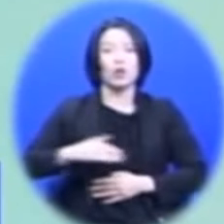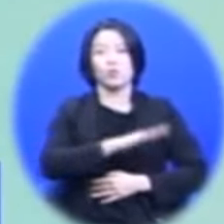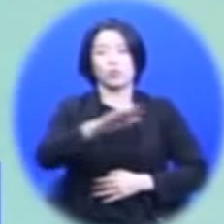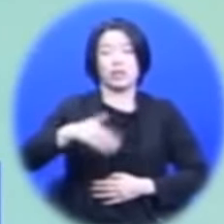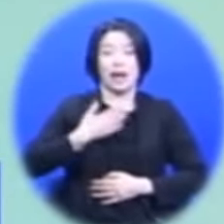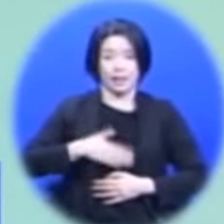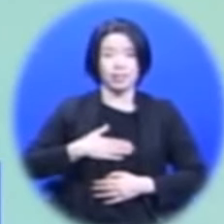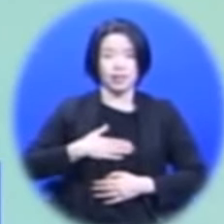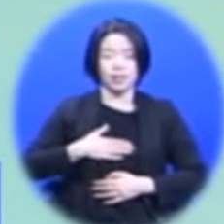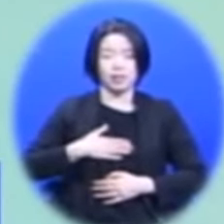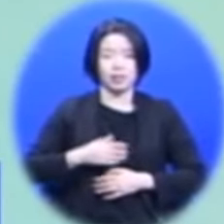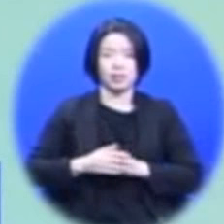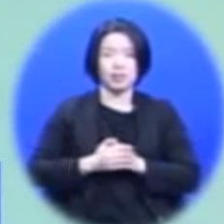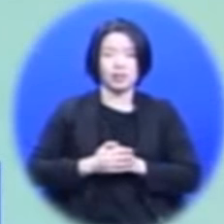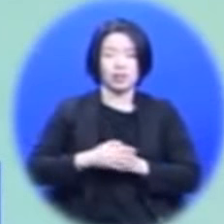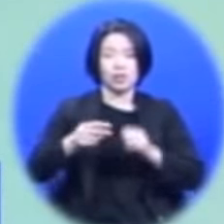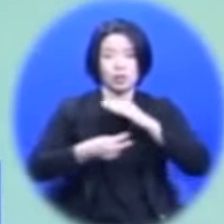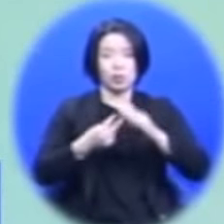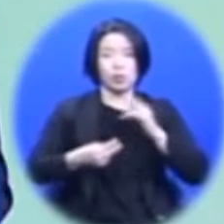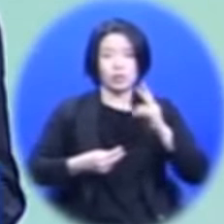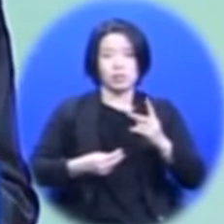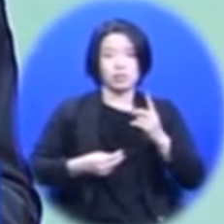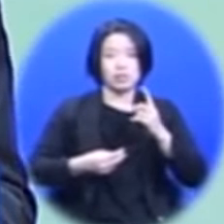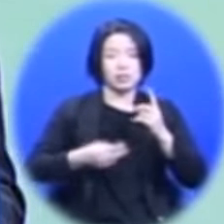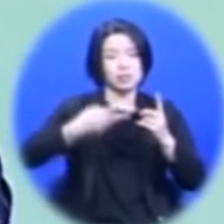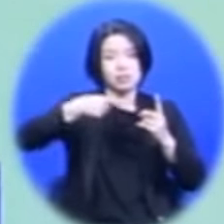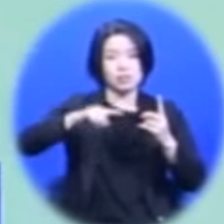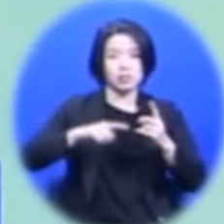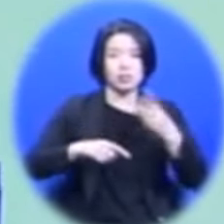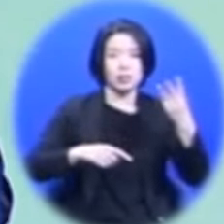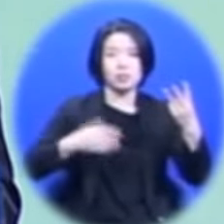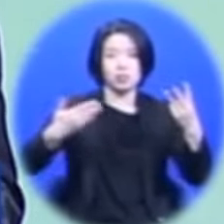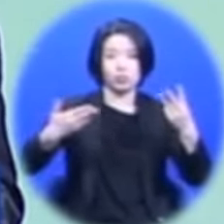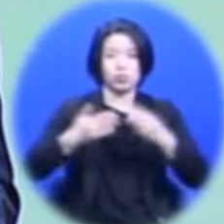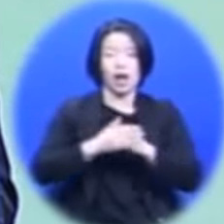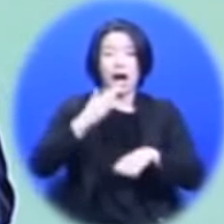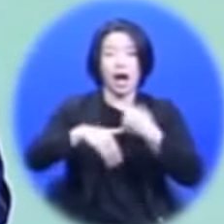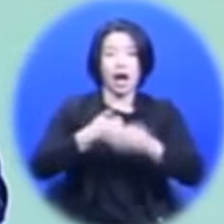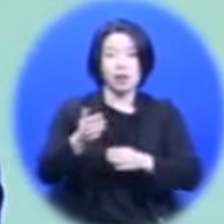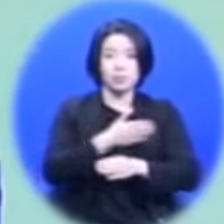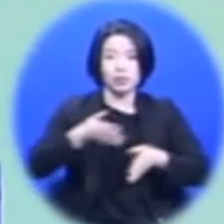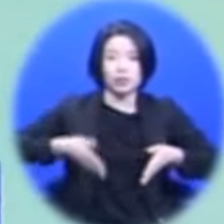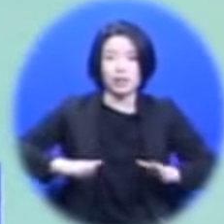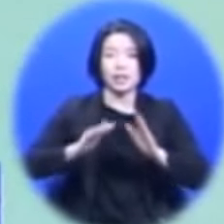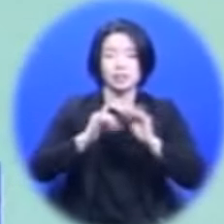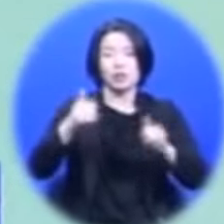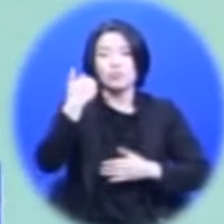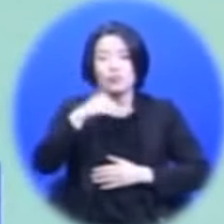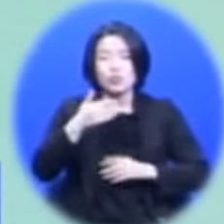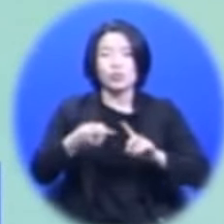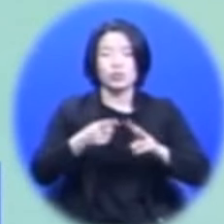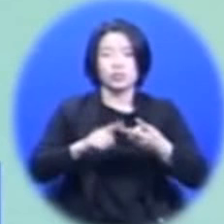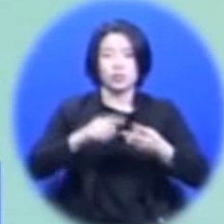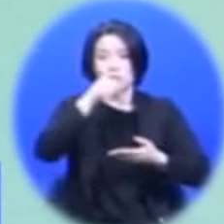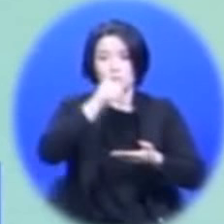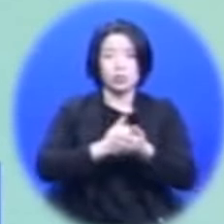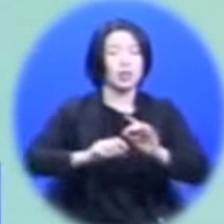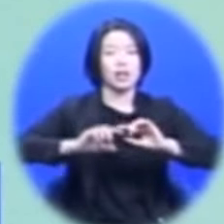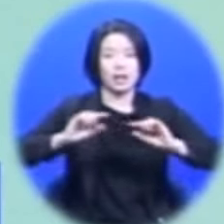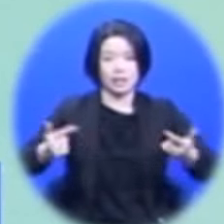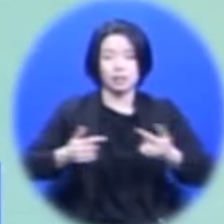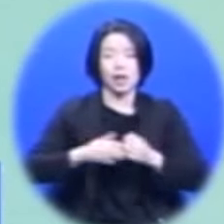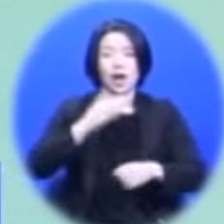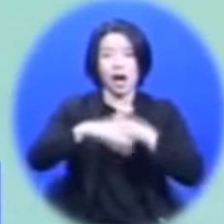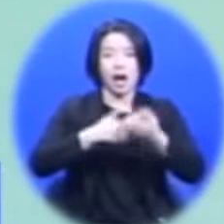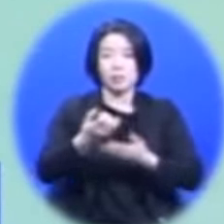안다고 그랬습니다. 요한일서 3장 9절에 하나님에게서 난 사람은 누구나 죄를 짓지 않습니다. 하나님의